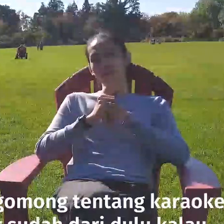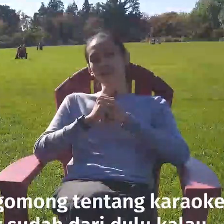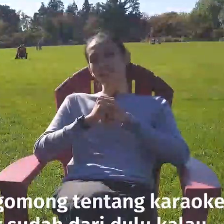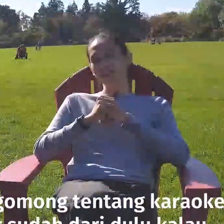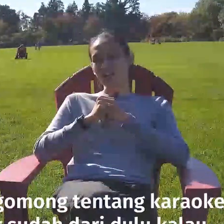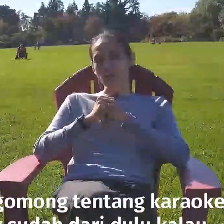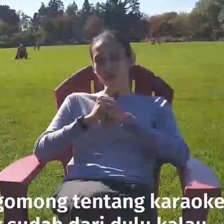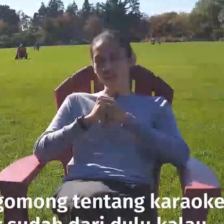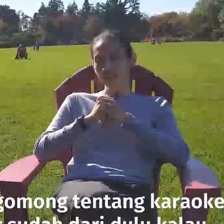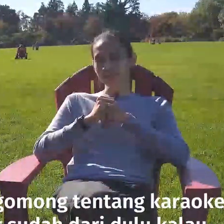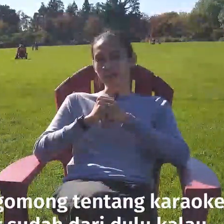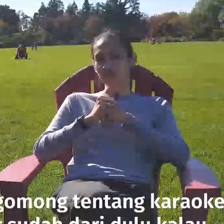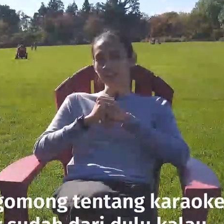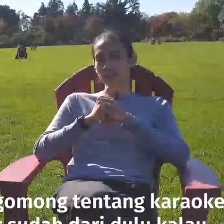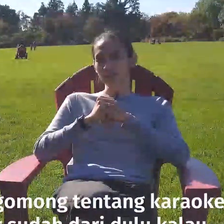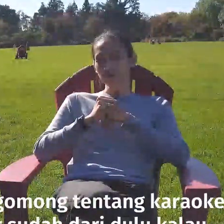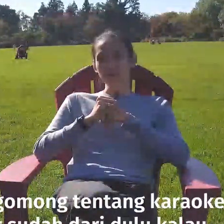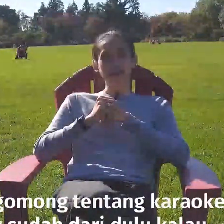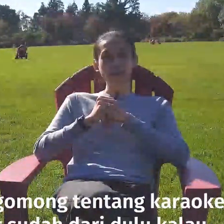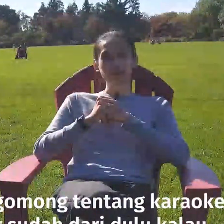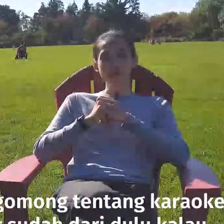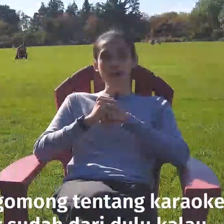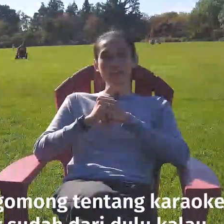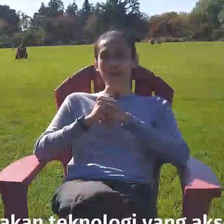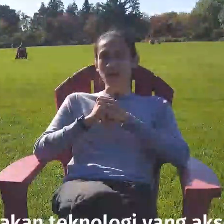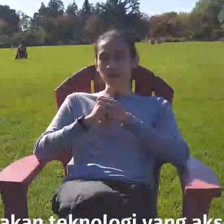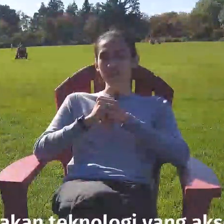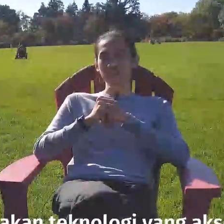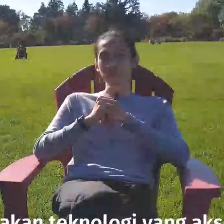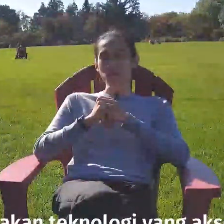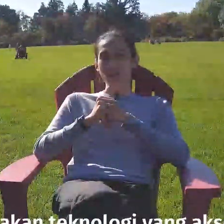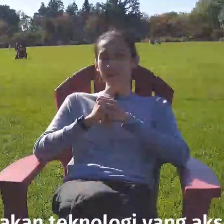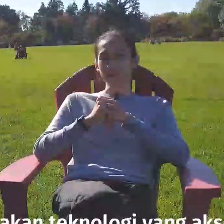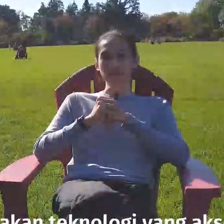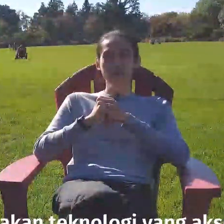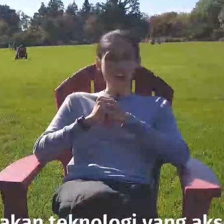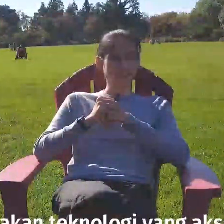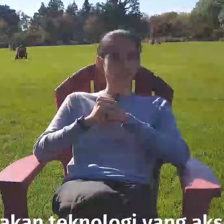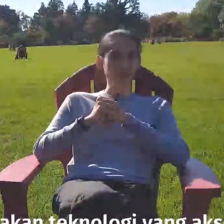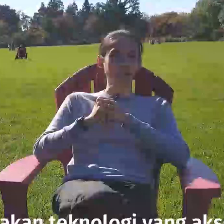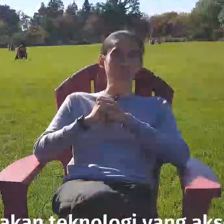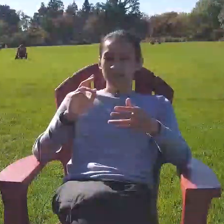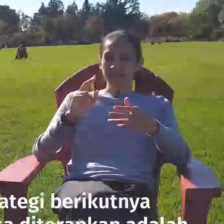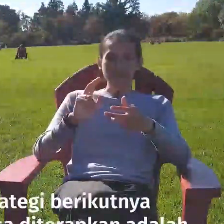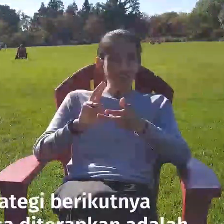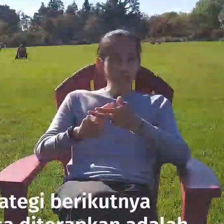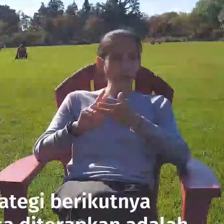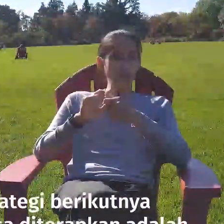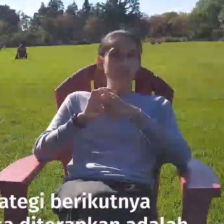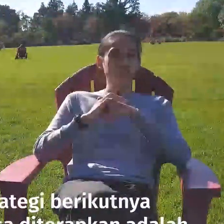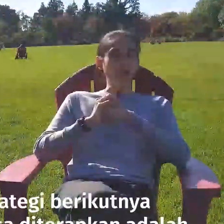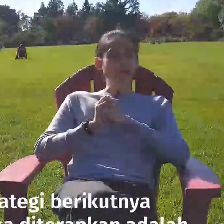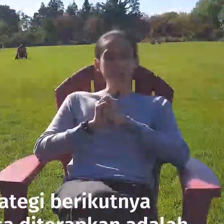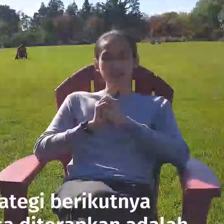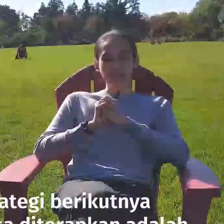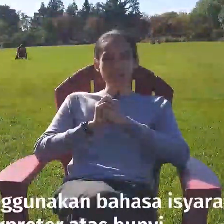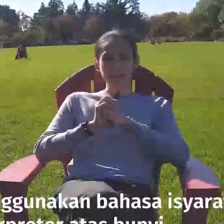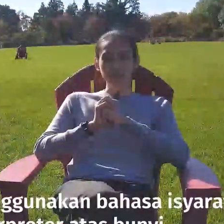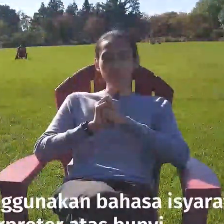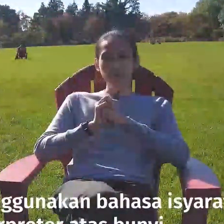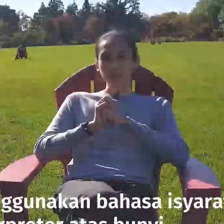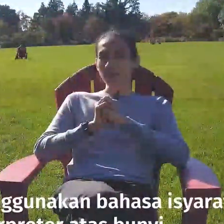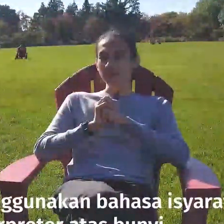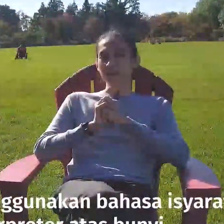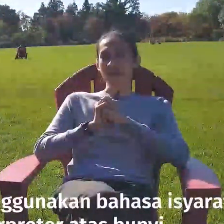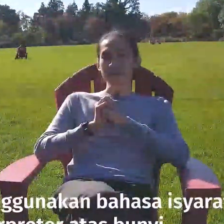ngomong-ngomong tentang karaoke ini saya pikir ir sudah dari dulu kalau karaoke ini merupakan teknologi yang aksesibel nah strategi berikutnya yang bisa diterapkan adalah